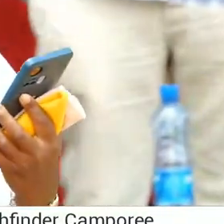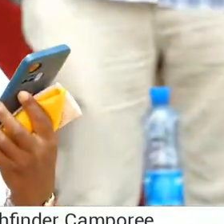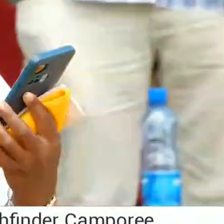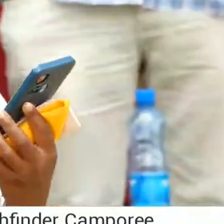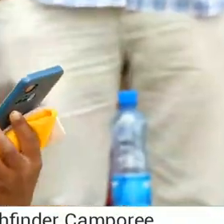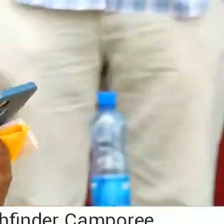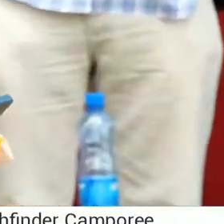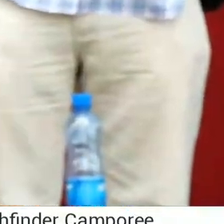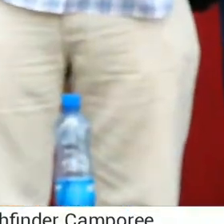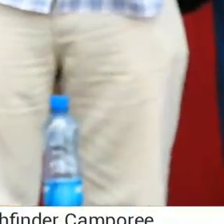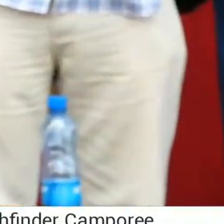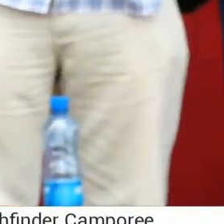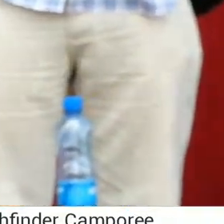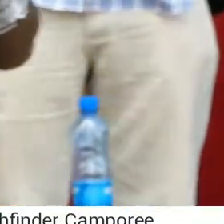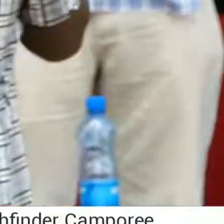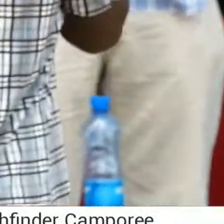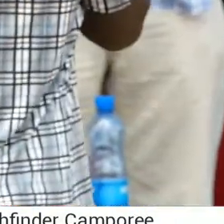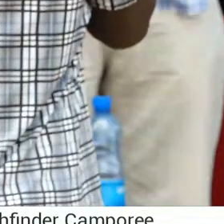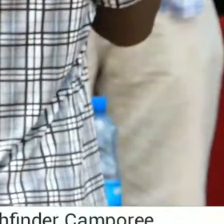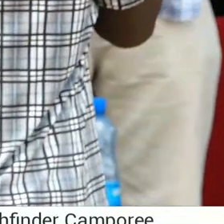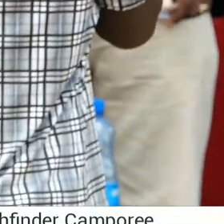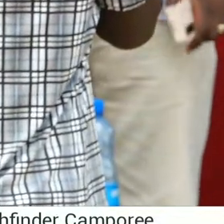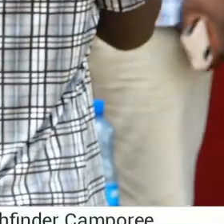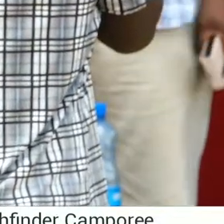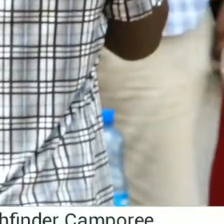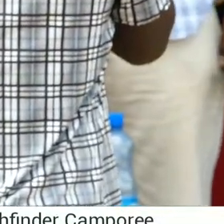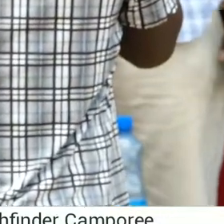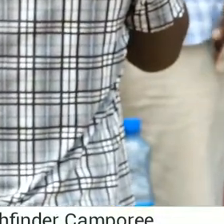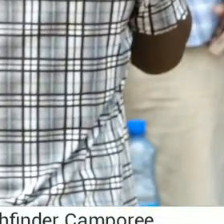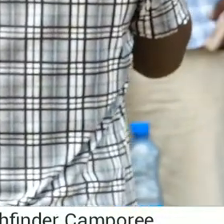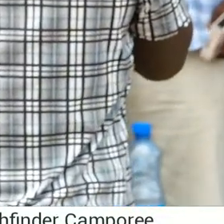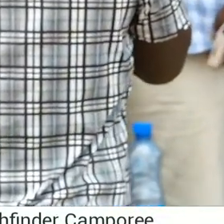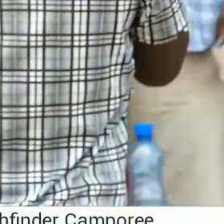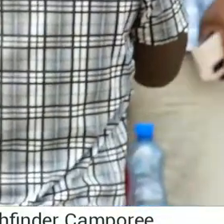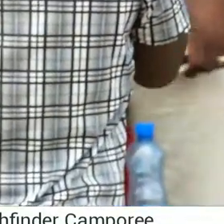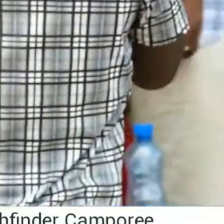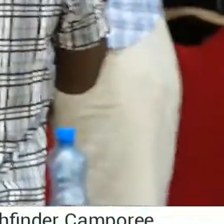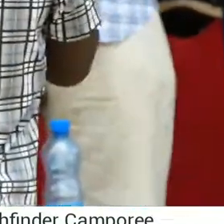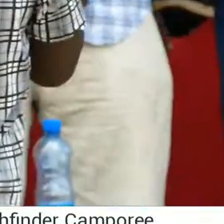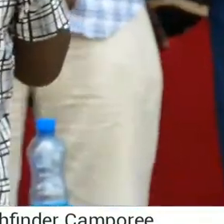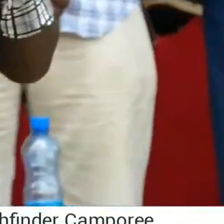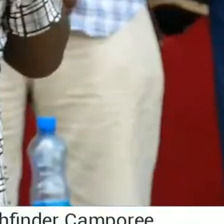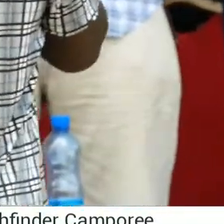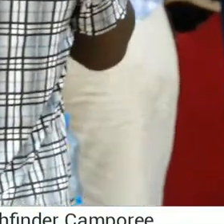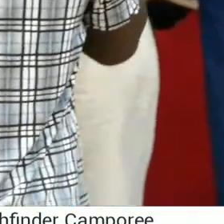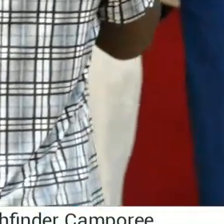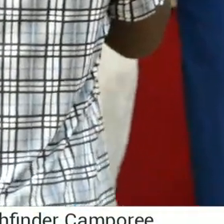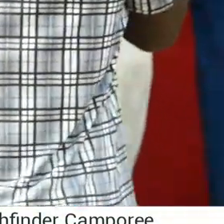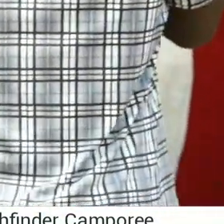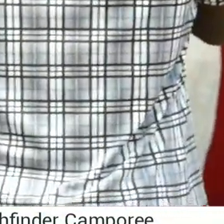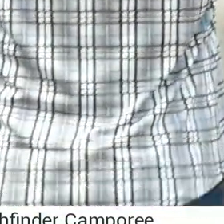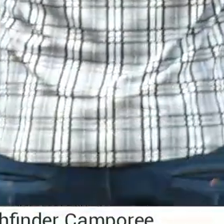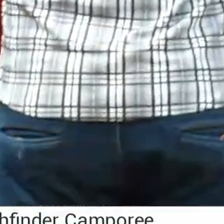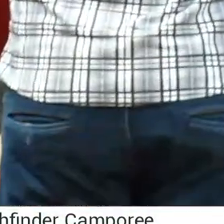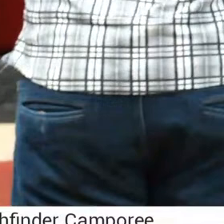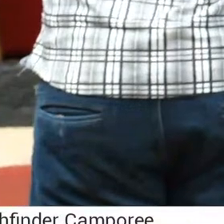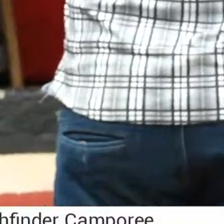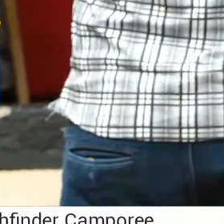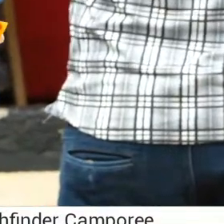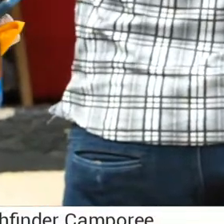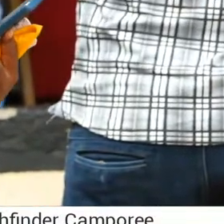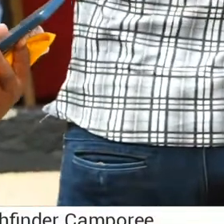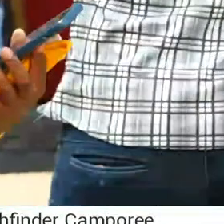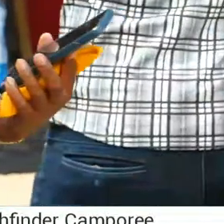kutegemea, sina budi kusisifu izani zako ku.